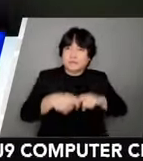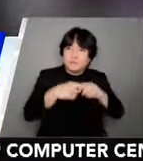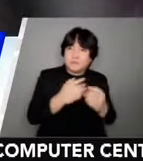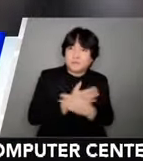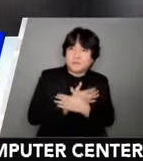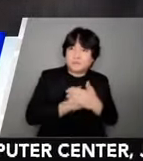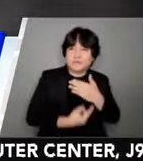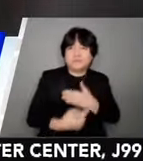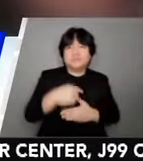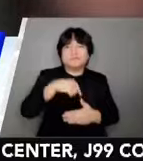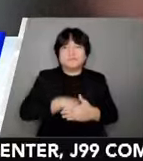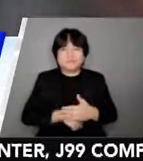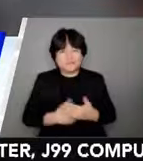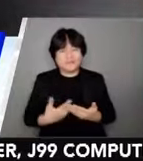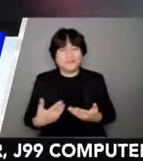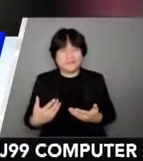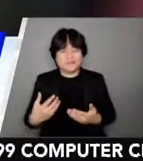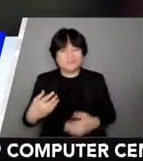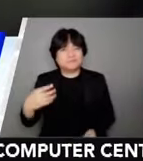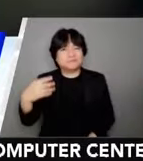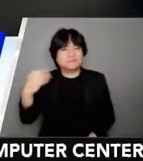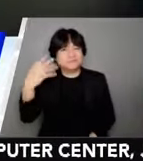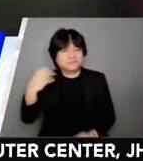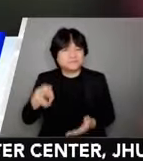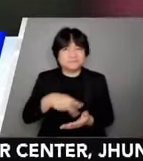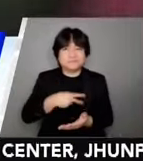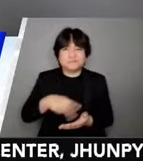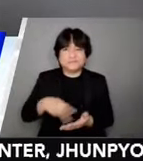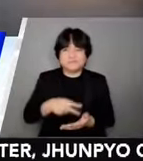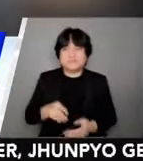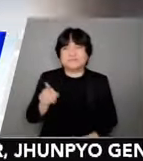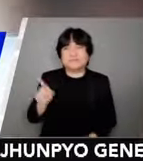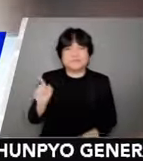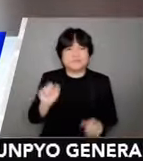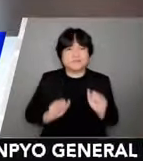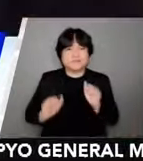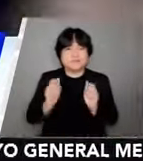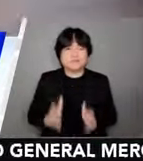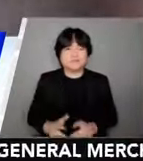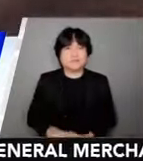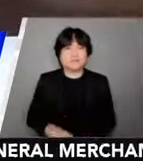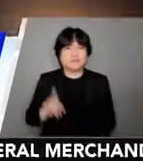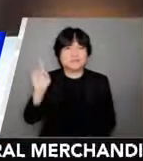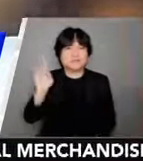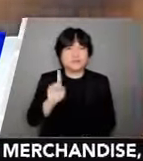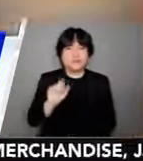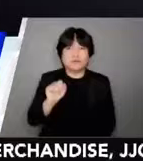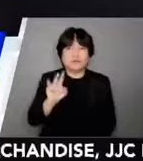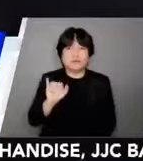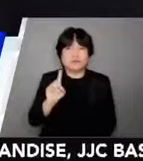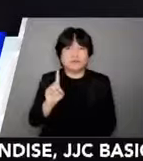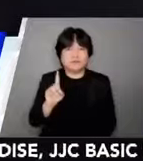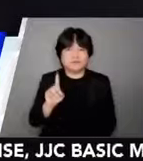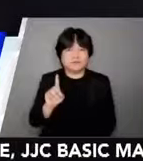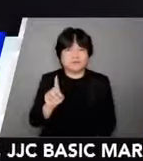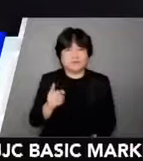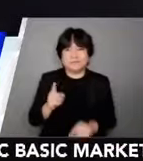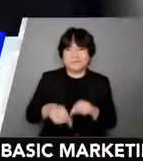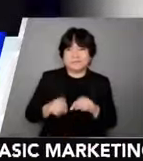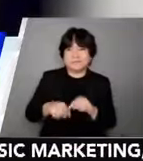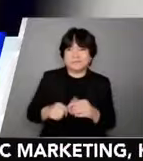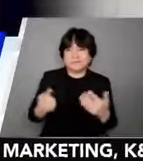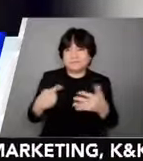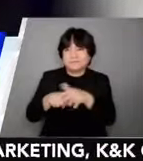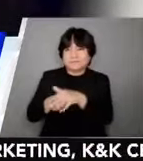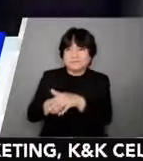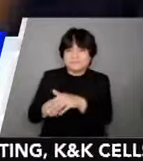game sa challenge si Dennis Trillo at Angela De Leon, pero si David Licauco mukhang di yata makasabay sa craze. Heto pa mga mare